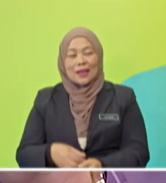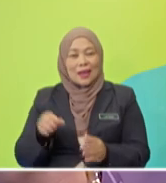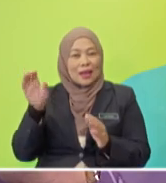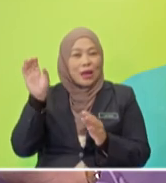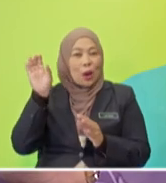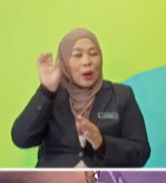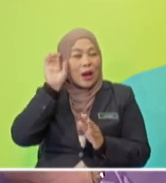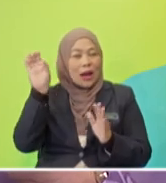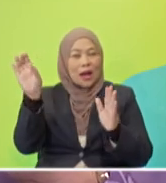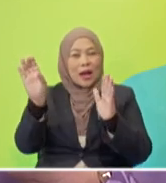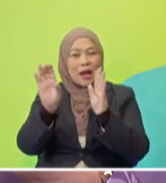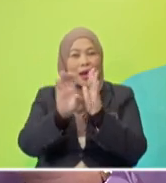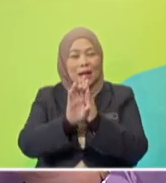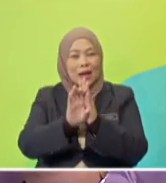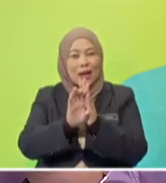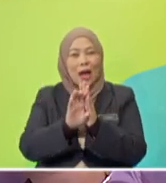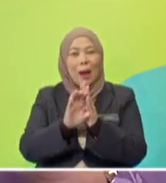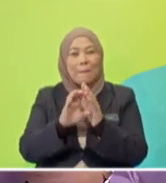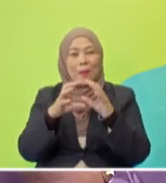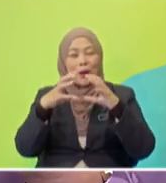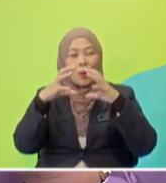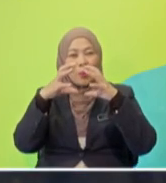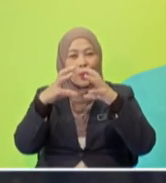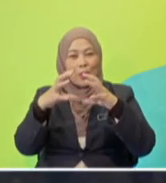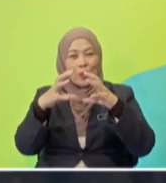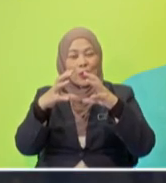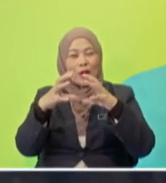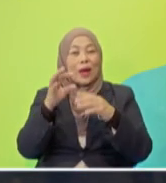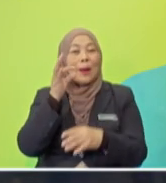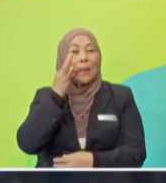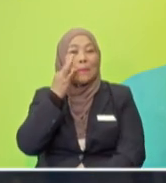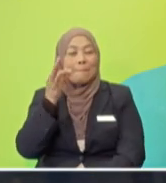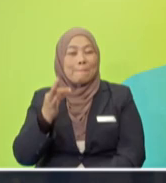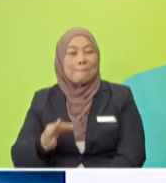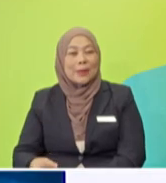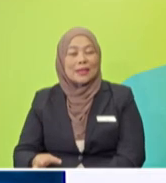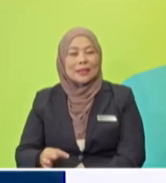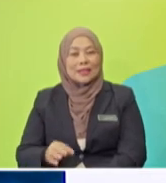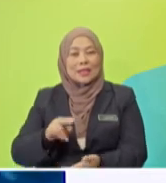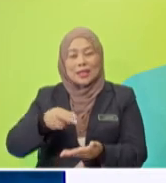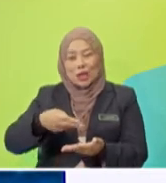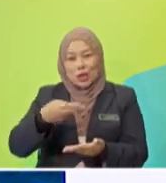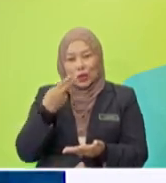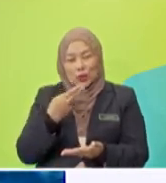tidak boleh tahu tadi ya tidak boleh membesar jadi di sini benda bukan hidup